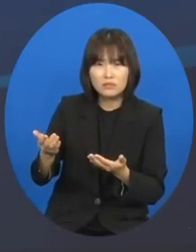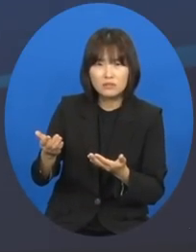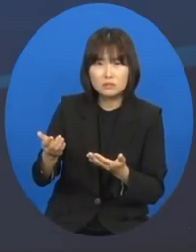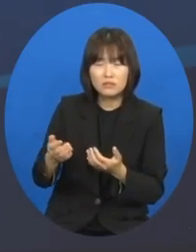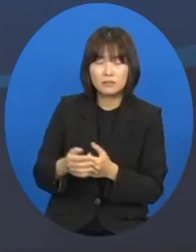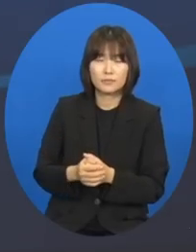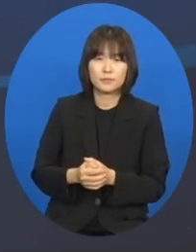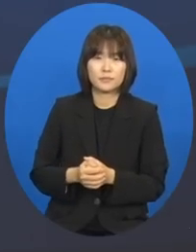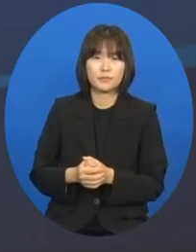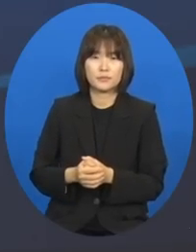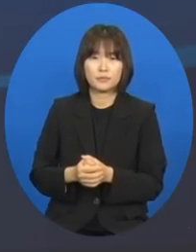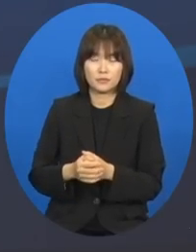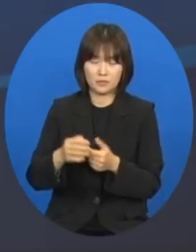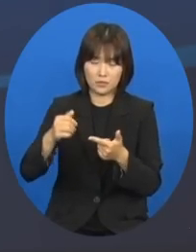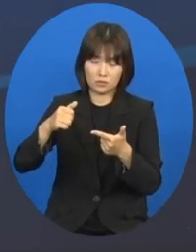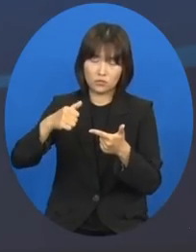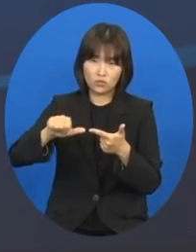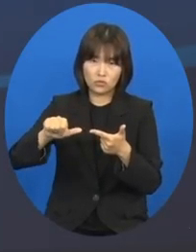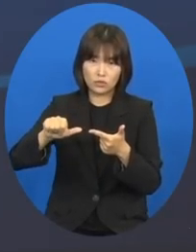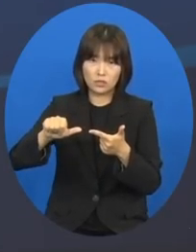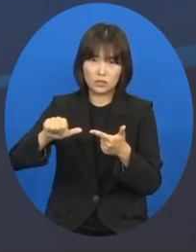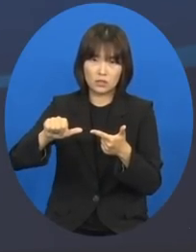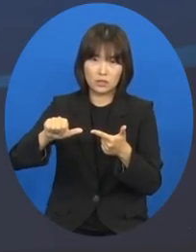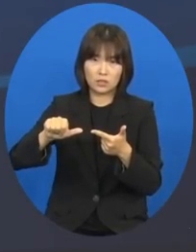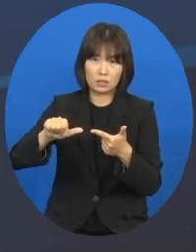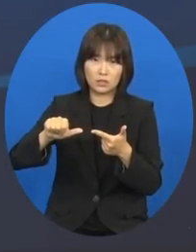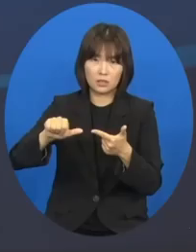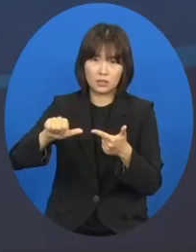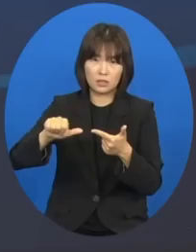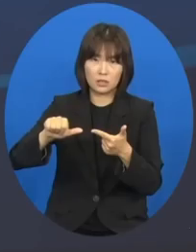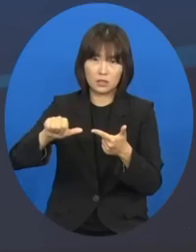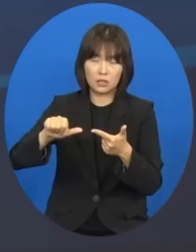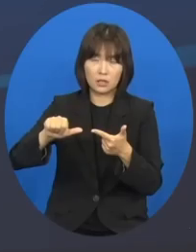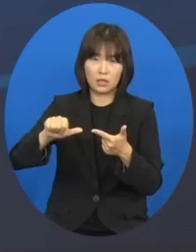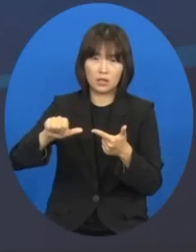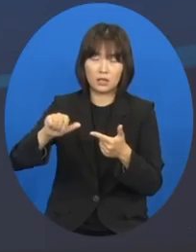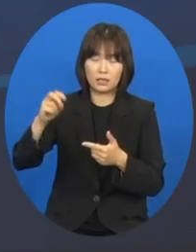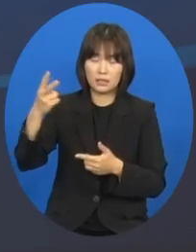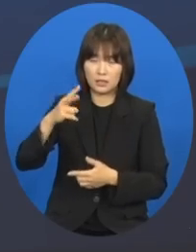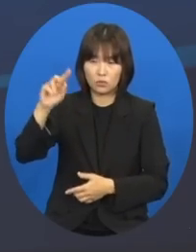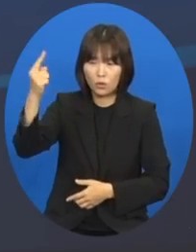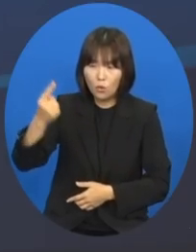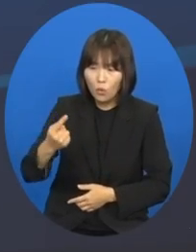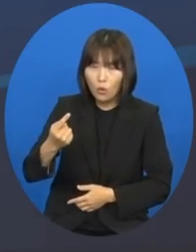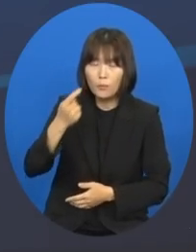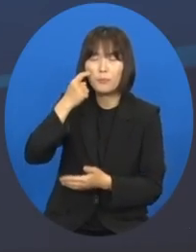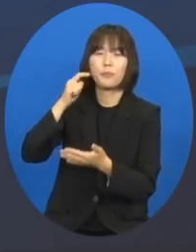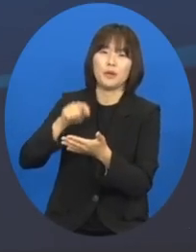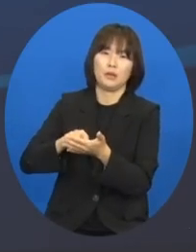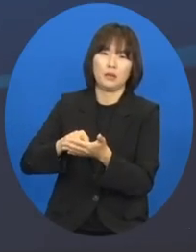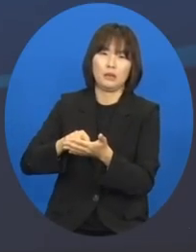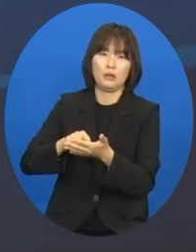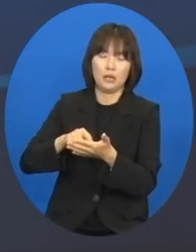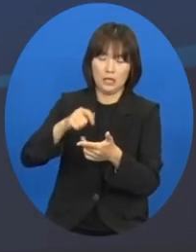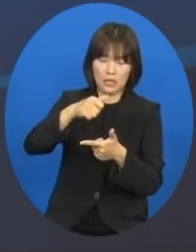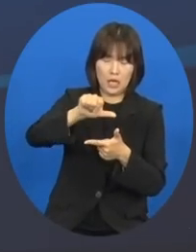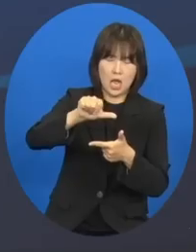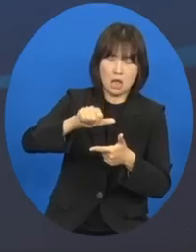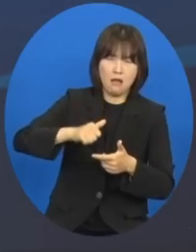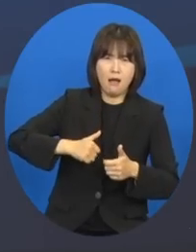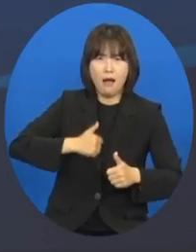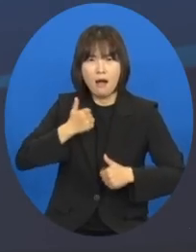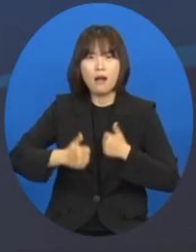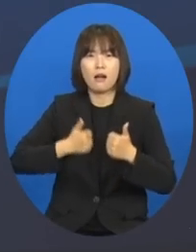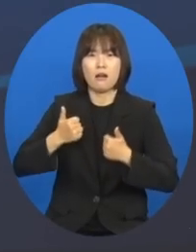보니까 둘째가 집을 나갔던 둘째가 다시 돌아왔다는 걸 알게 된 거예요 근데 큰아들이 너무너무 화가